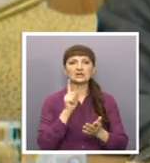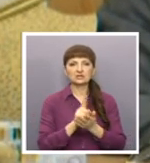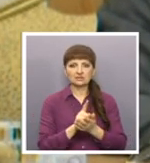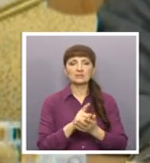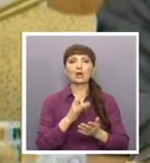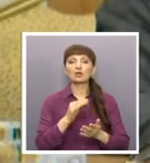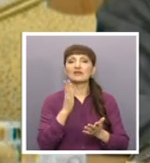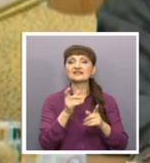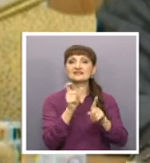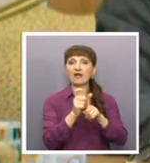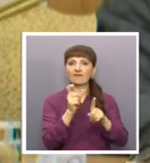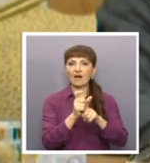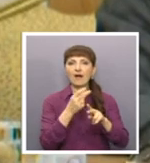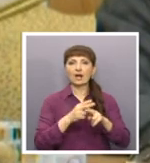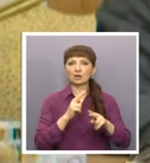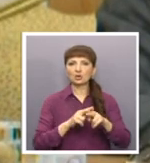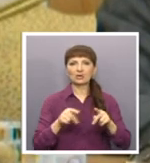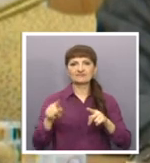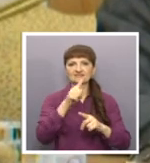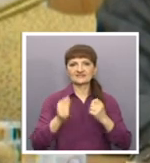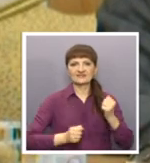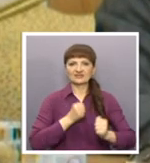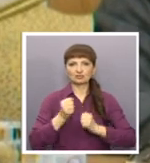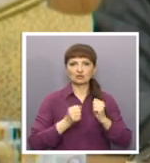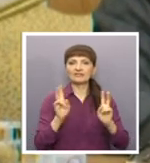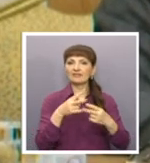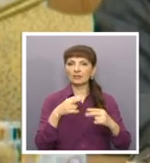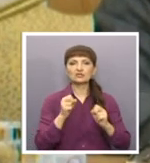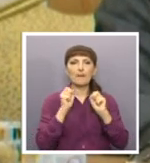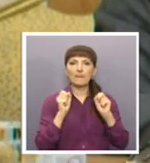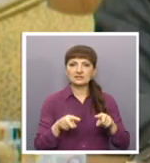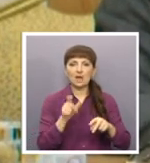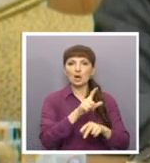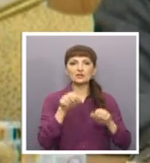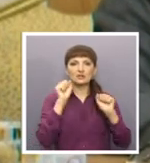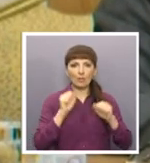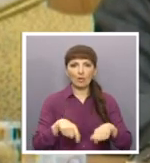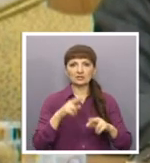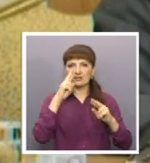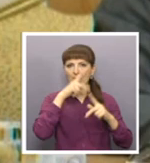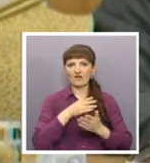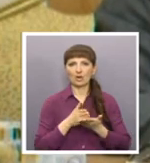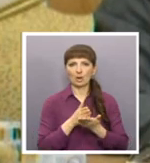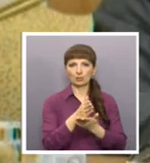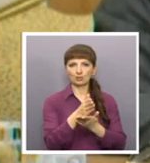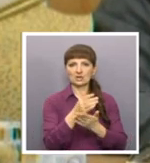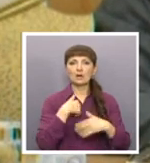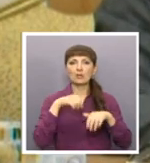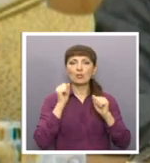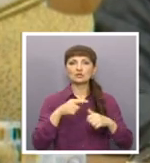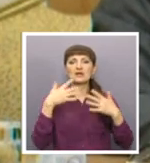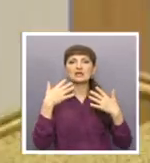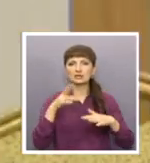есть такие фразы, которые поднимают национальный настрой. Мы должны опасаться того, что люди могут пойти по неверному пути. Мы можем